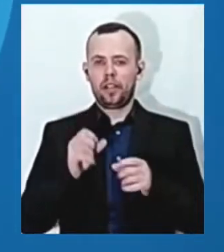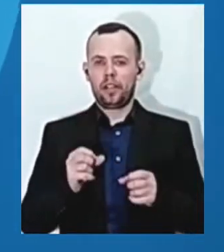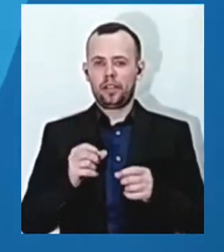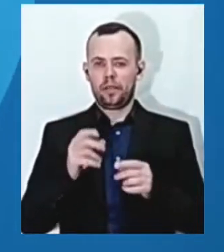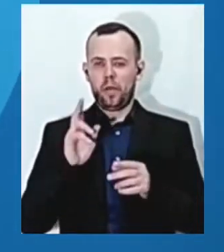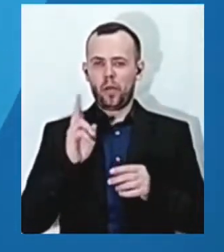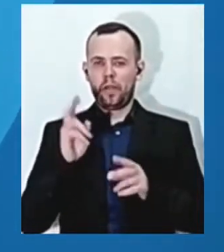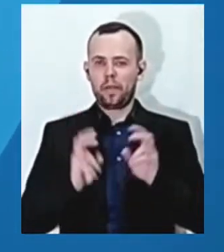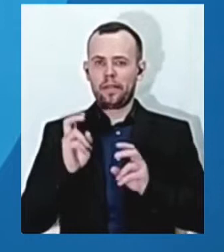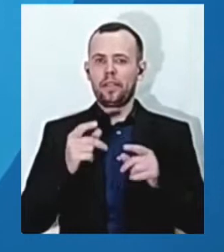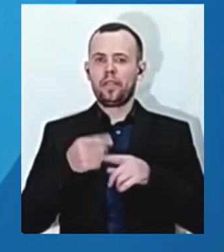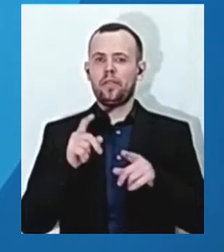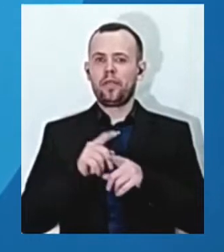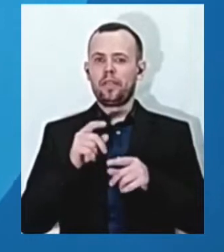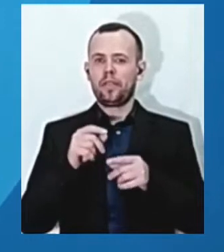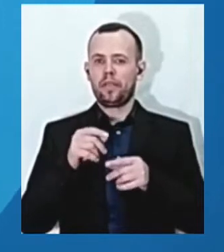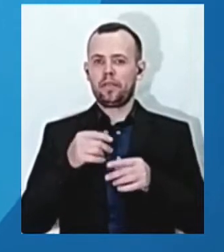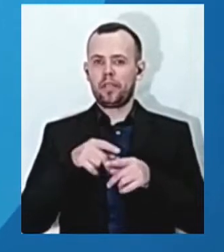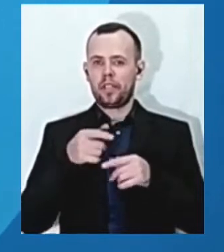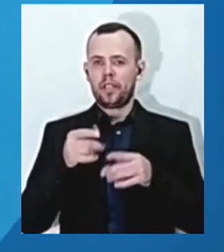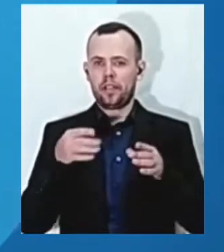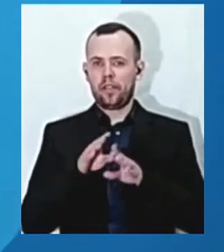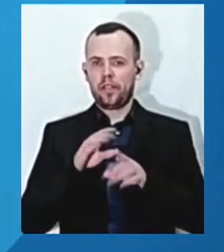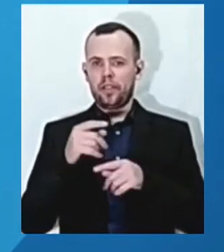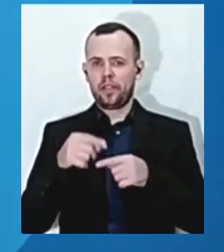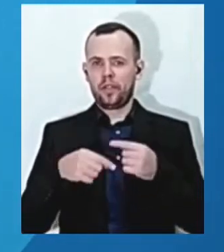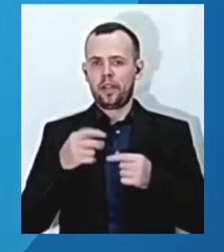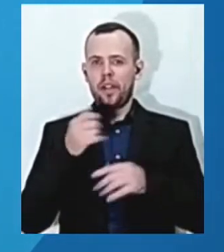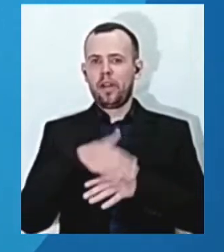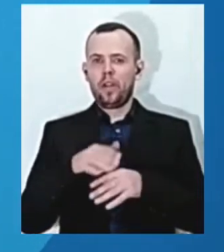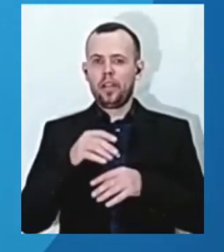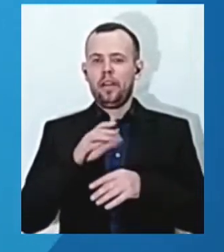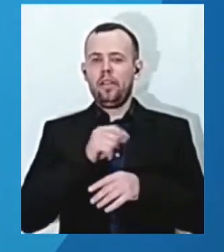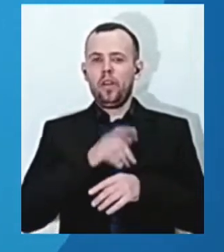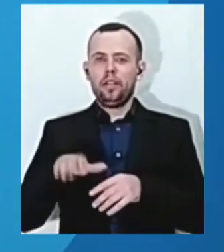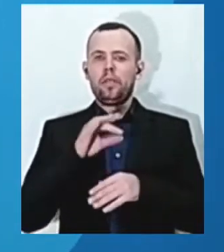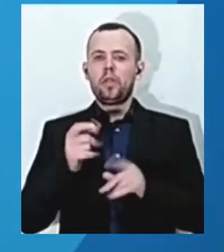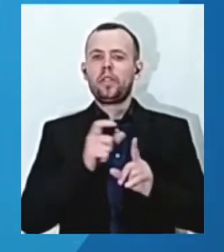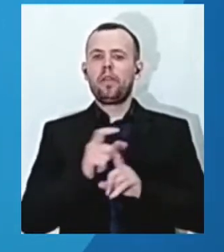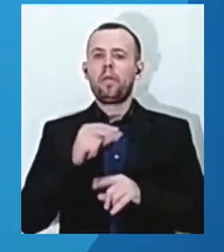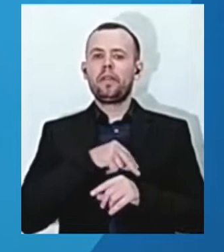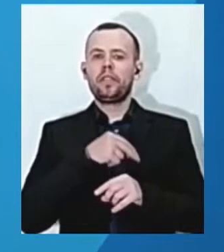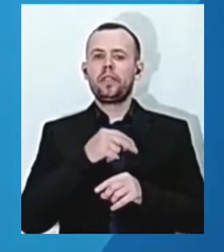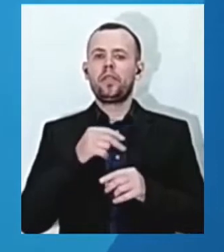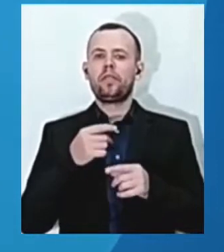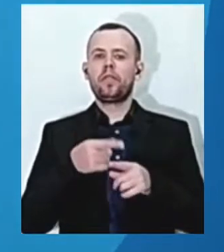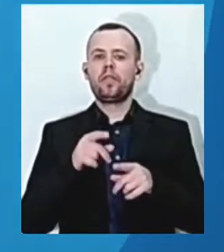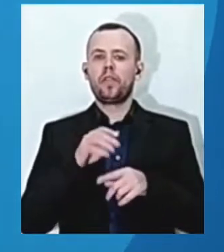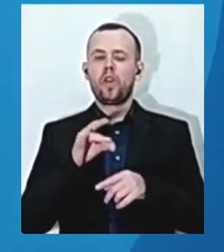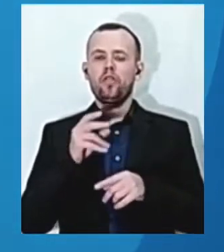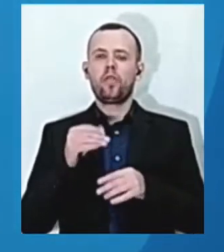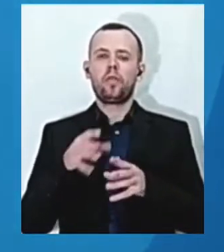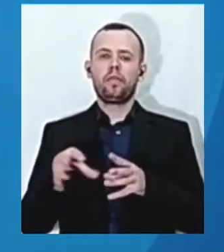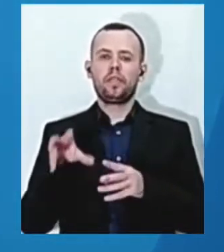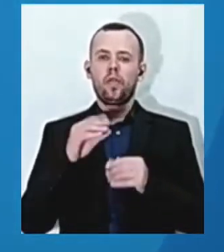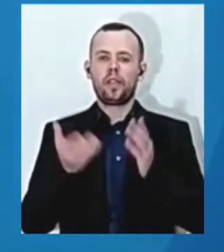Зелентрес» підприємцям приватних закладів, що розміщені на цій вулиці в Одесі. За словами працівниці установи Дарії Дорошенко, це псує кору дерев, через це